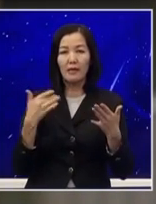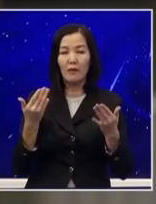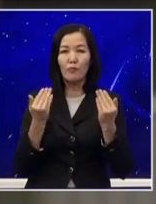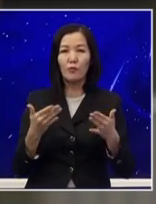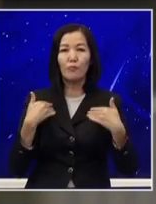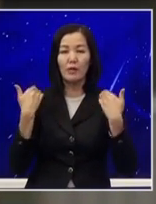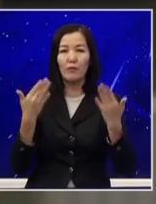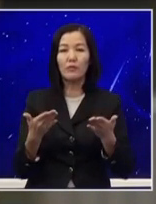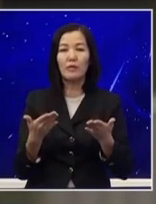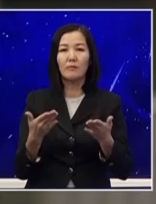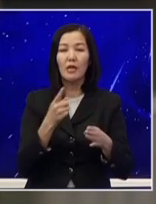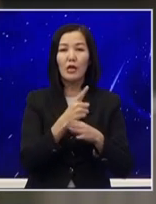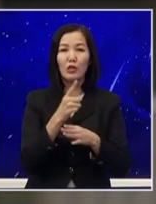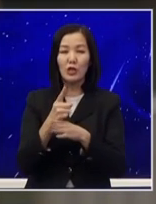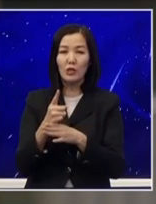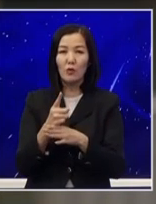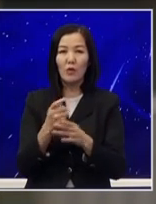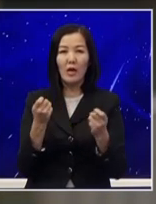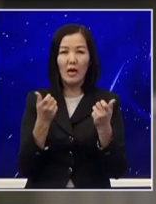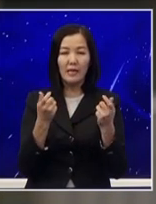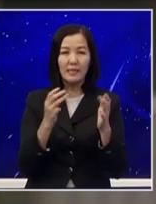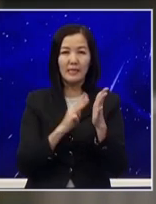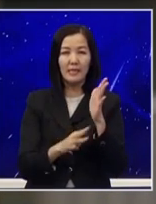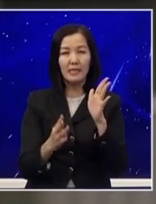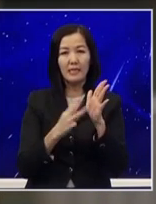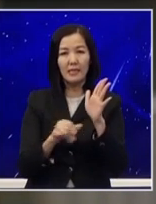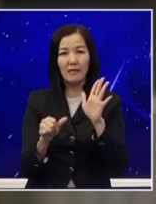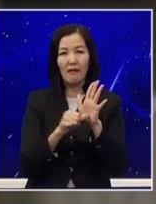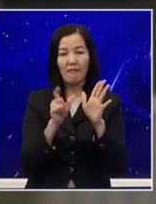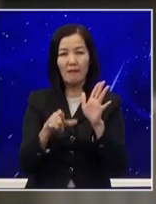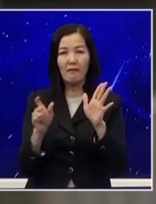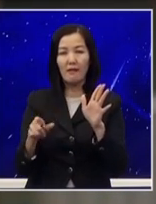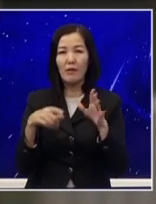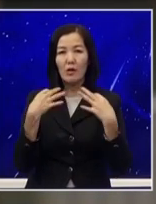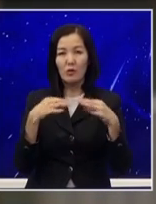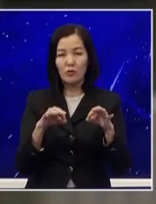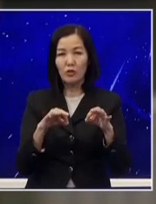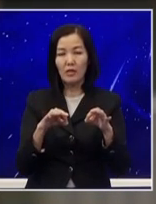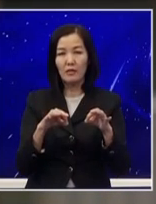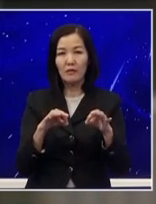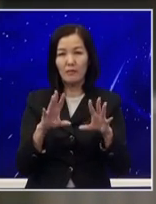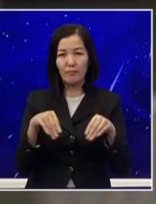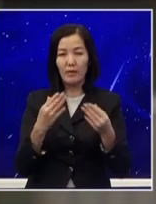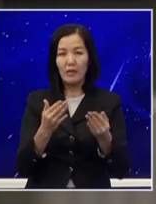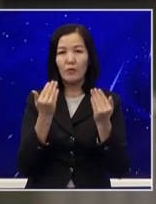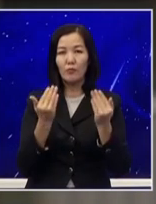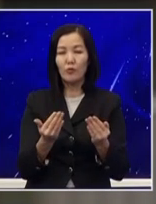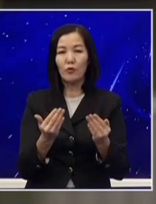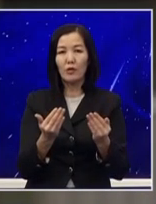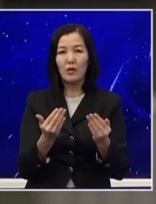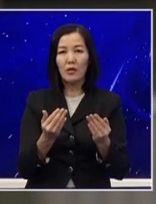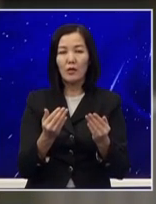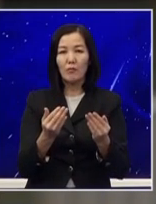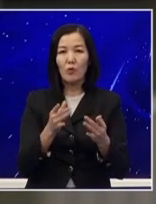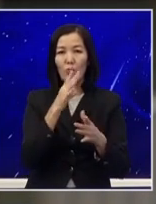жатырмыз. Шектеулі ғана адамдармен 80-86 адам ғана рұқсат дегеннен кейін ғана бүгінге рұқсат берген соң бүгін